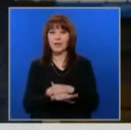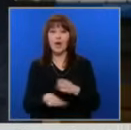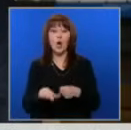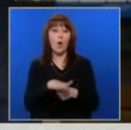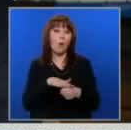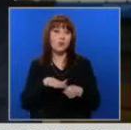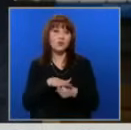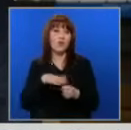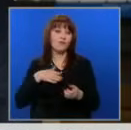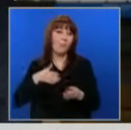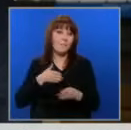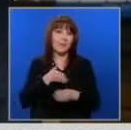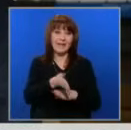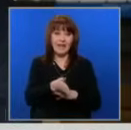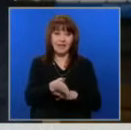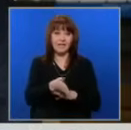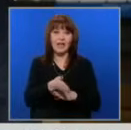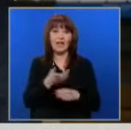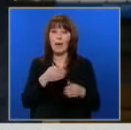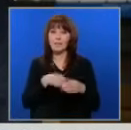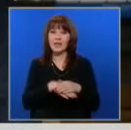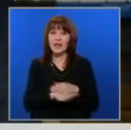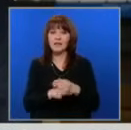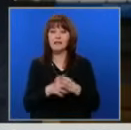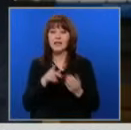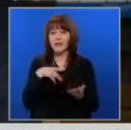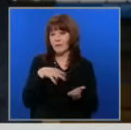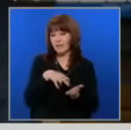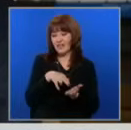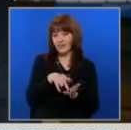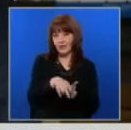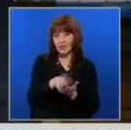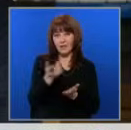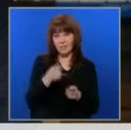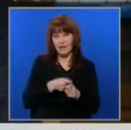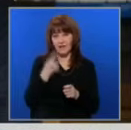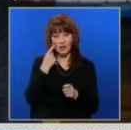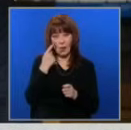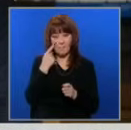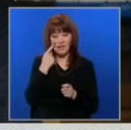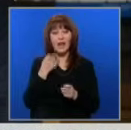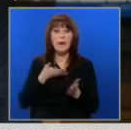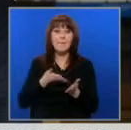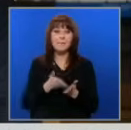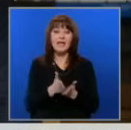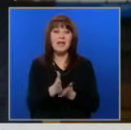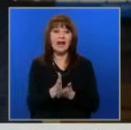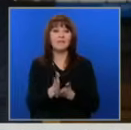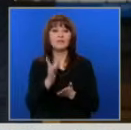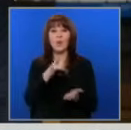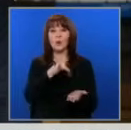на нелегални мигранти, които се придвижват или правят опит да се придвижат до вътрешността на Европа, преминават по така